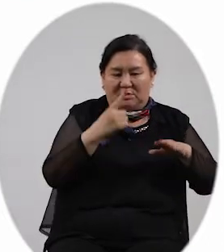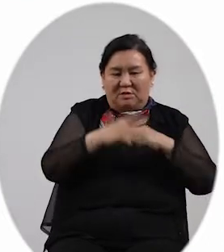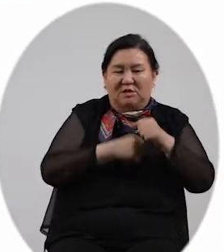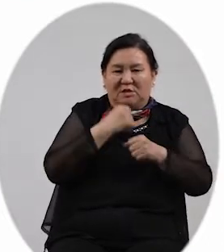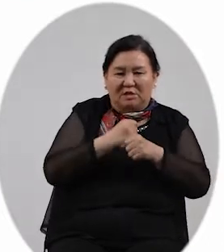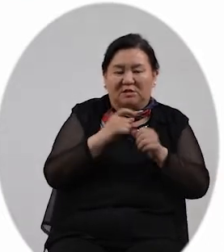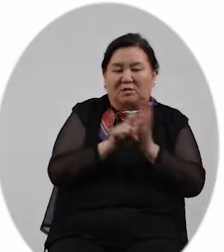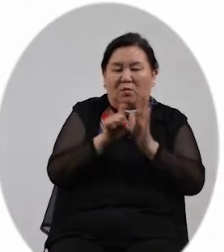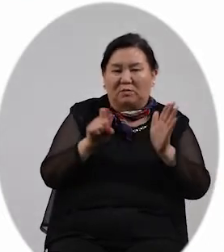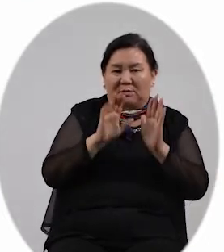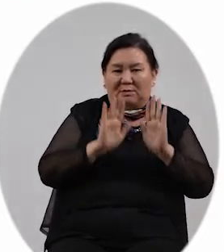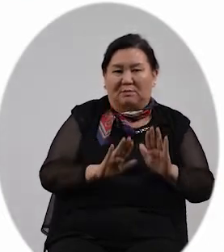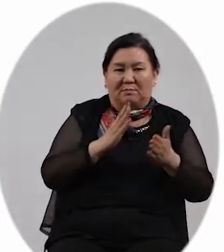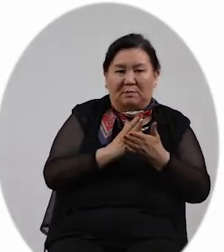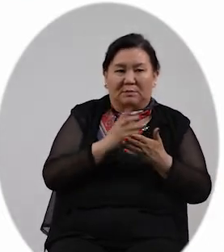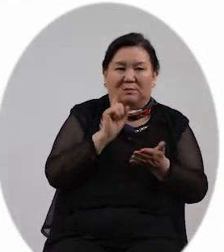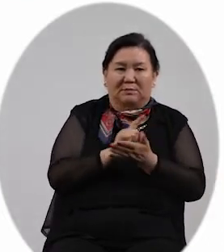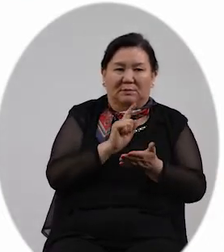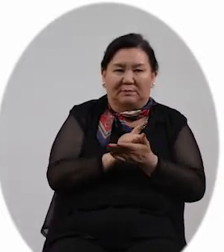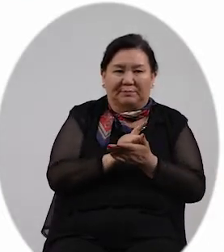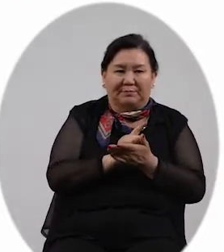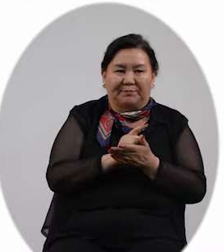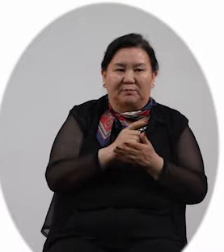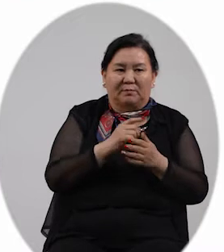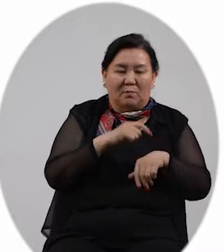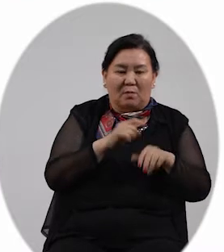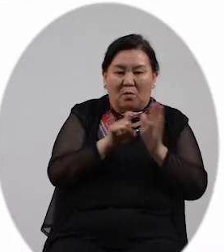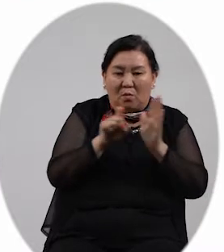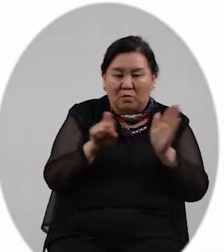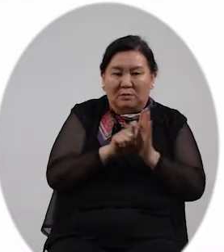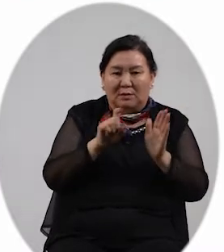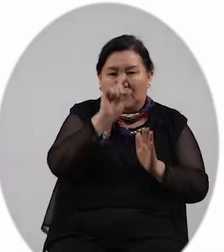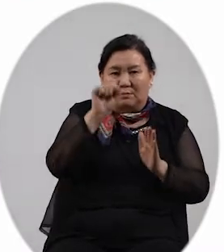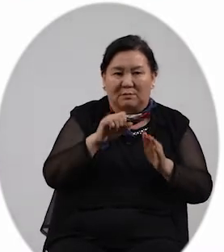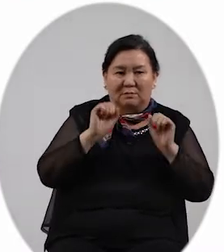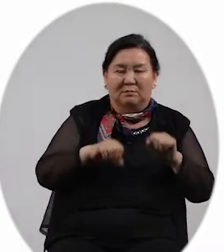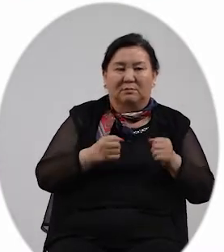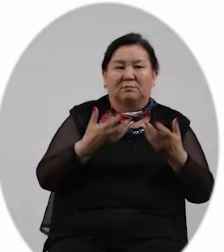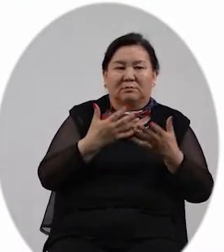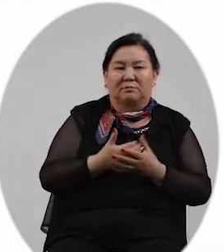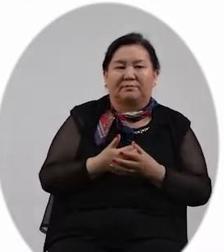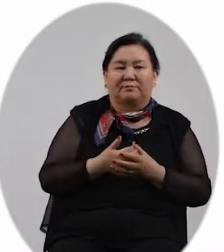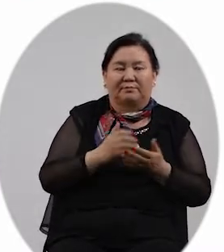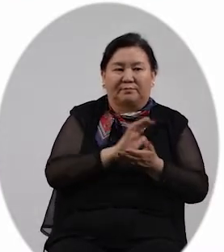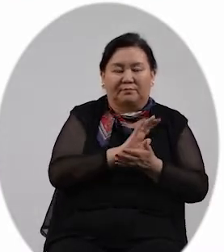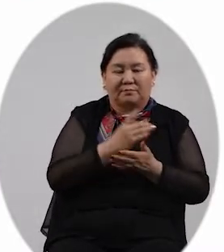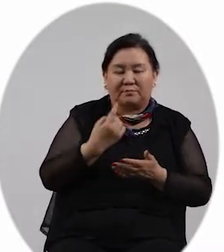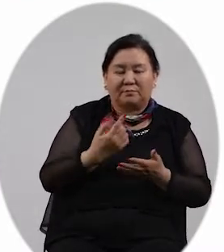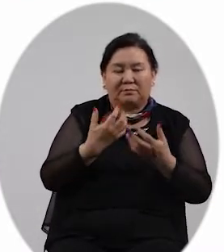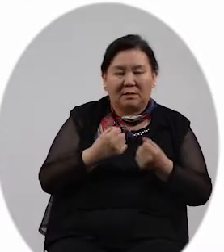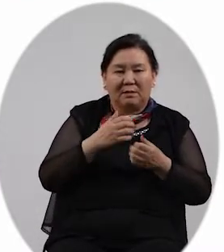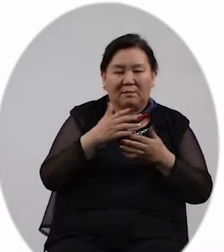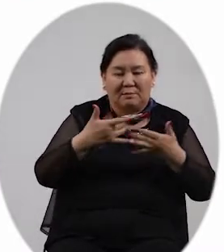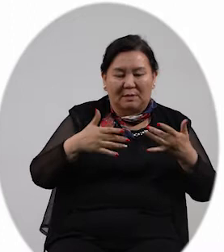ийм заалтыг тавьсан байдаг бол энэ дээр өөрөөр хэлэх юм бол хугацааны асуудал гарч болно. Бид нар импортлогчтой хүлээ авагчтай бараа